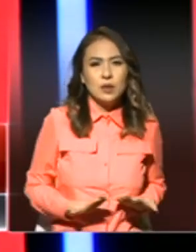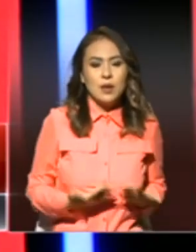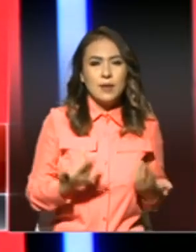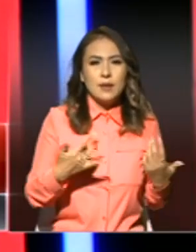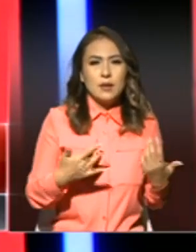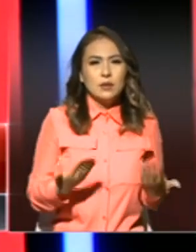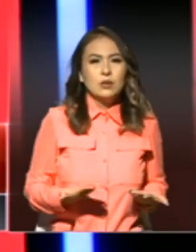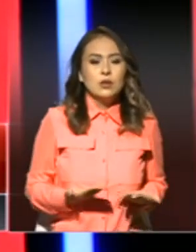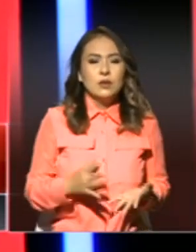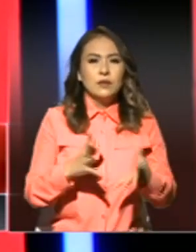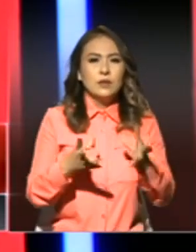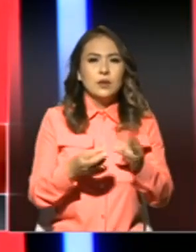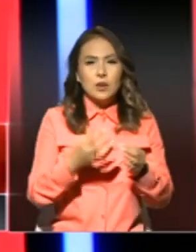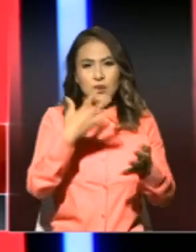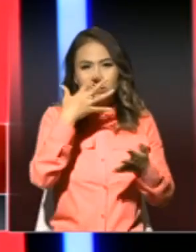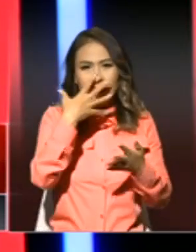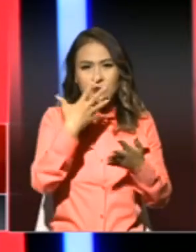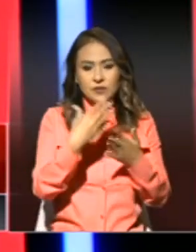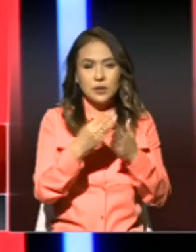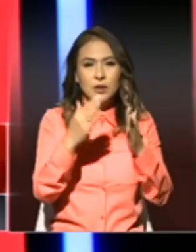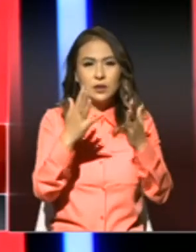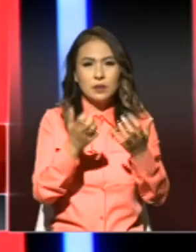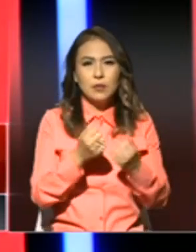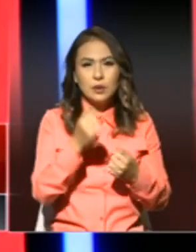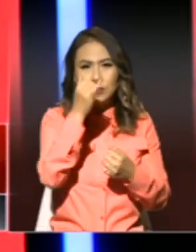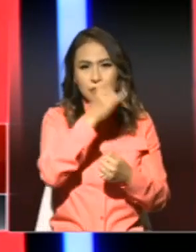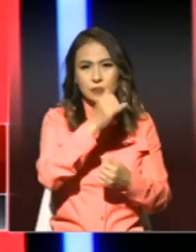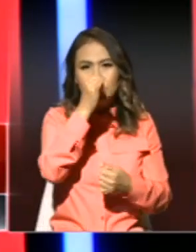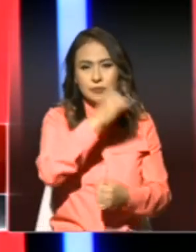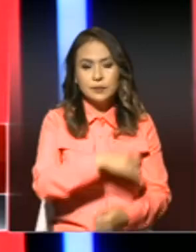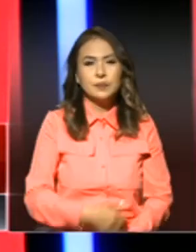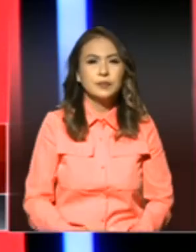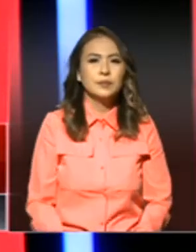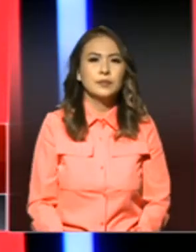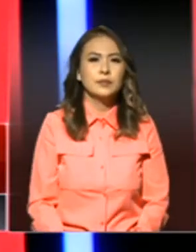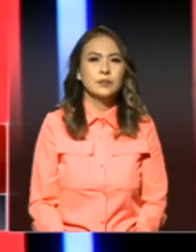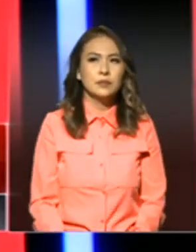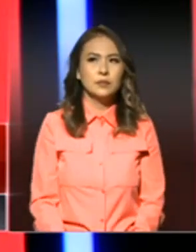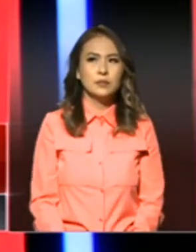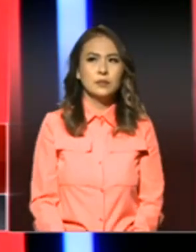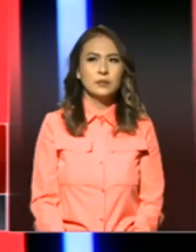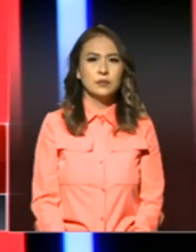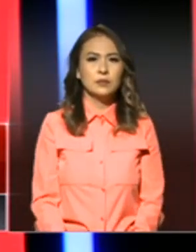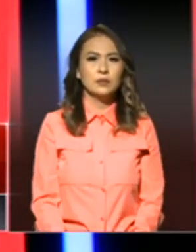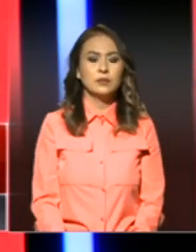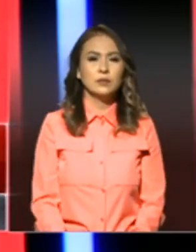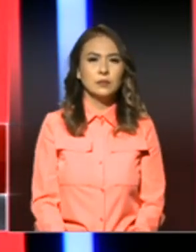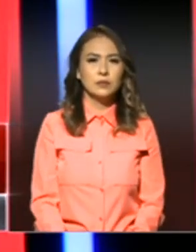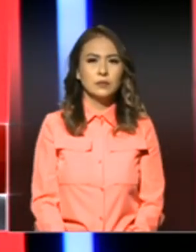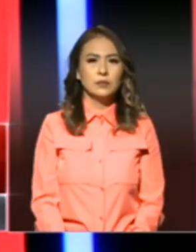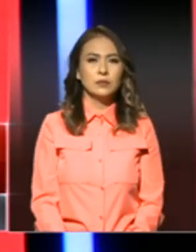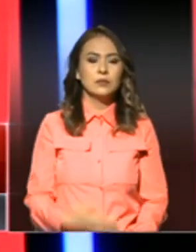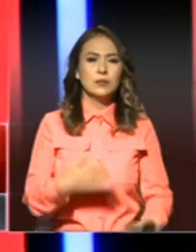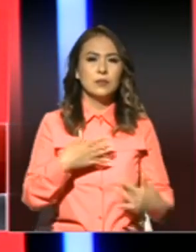тұрғын өзінің таразынан үй ала алмайды? Алайын десе жаңадан салынып жатқан үй жоқ. Мен бағана басында